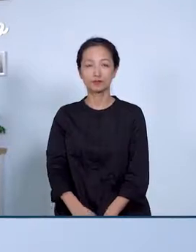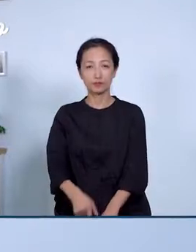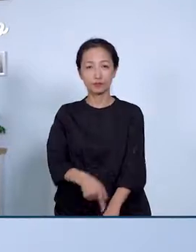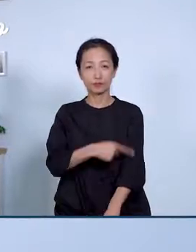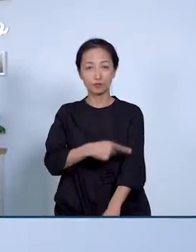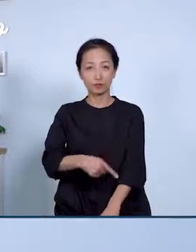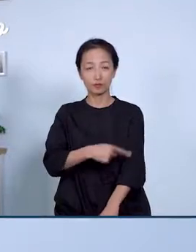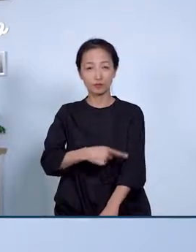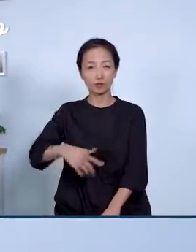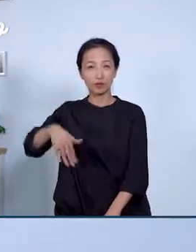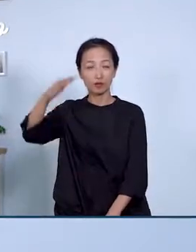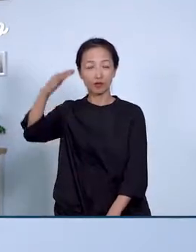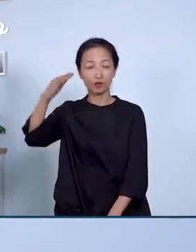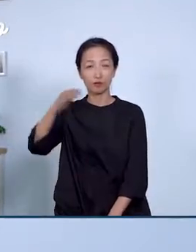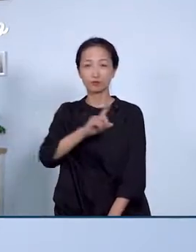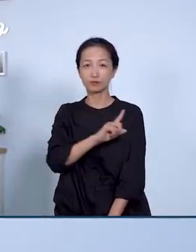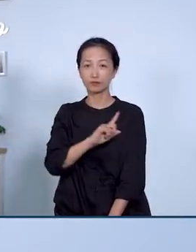120。